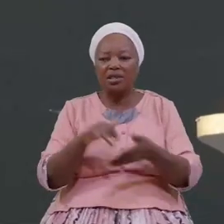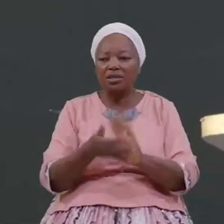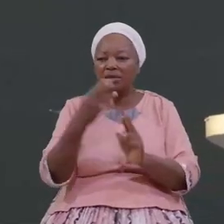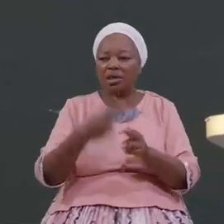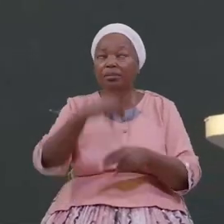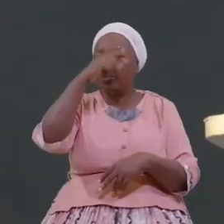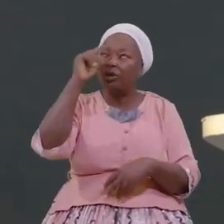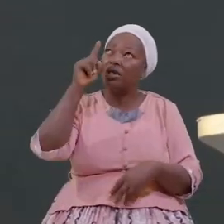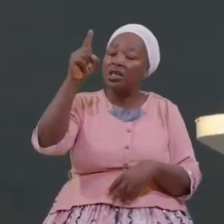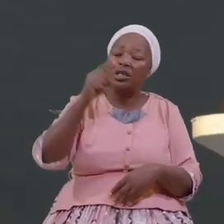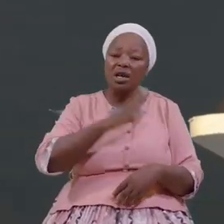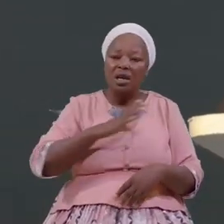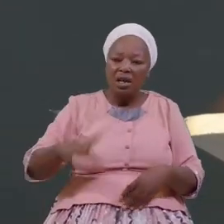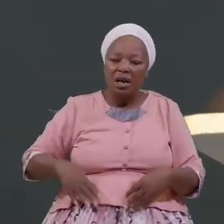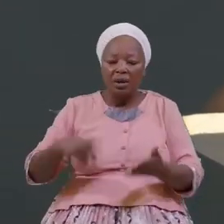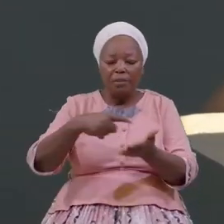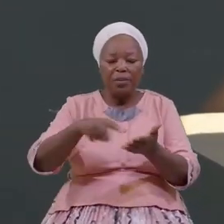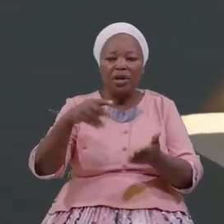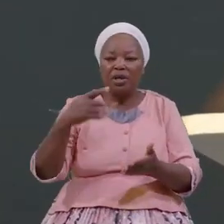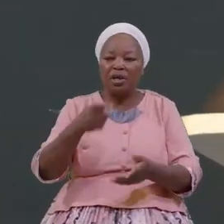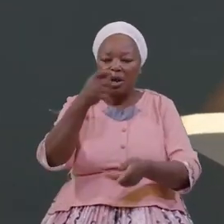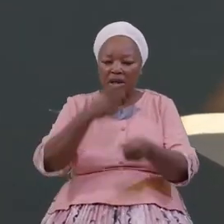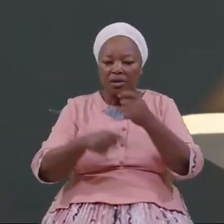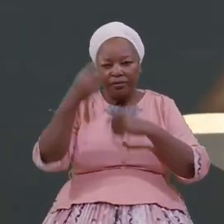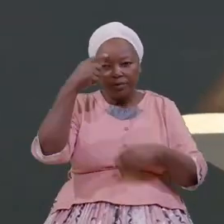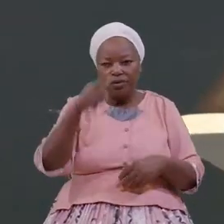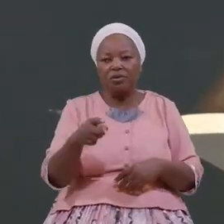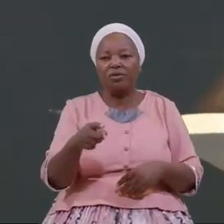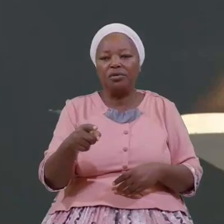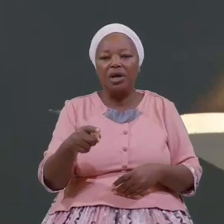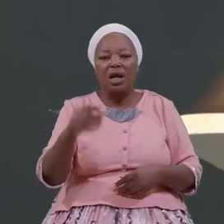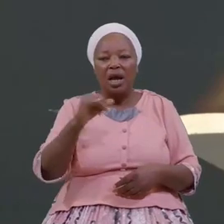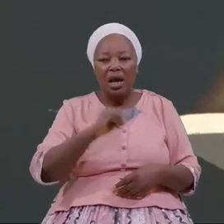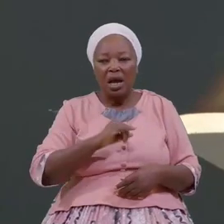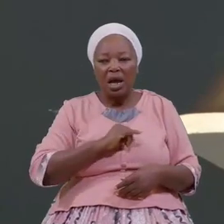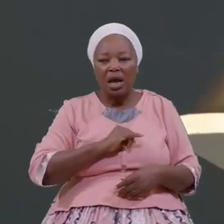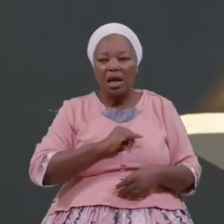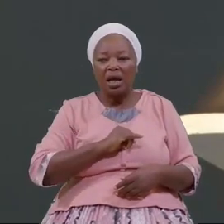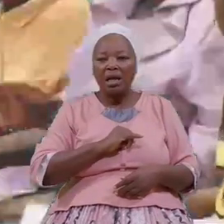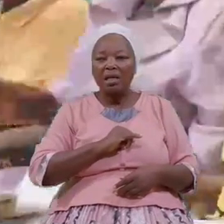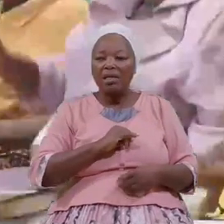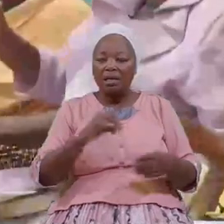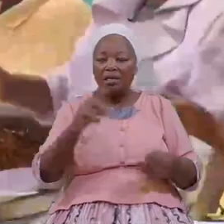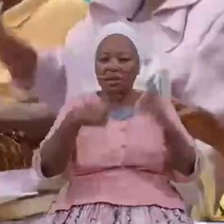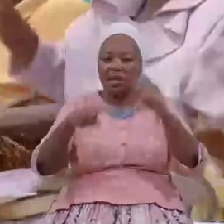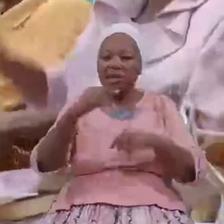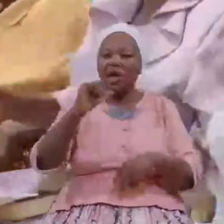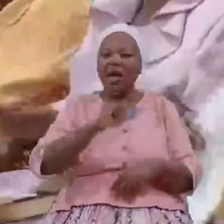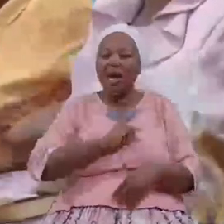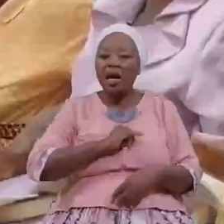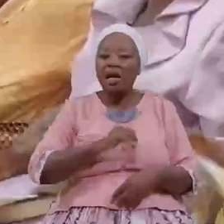Christ, a payé la rançon pour vous. Je suis